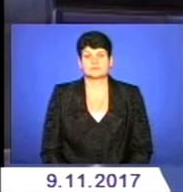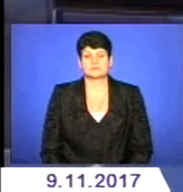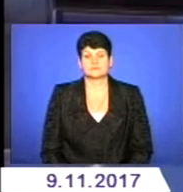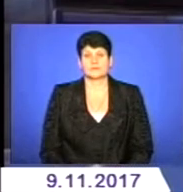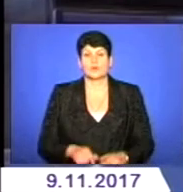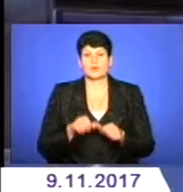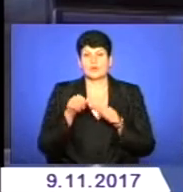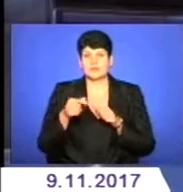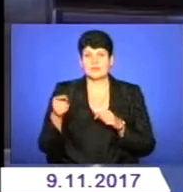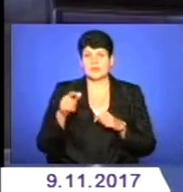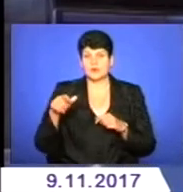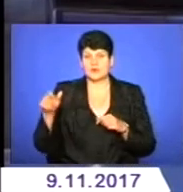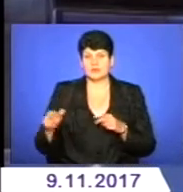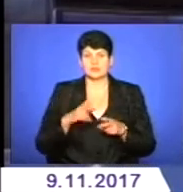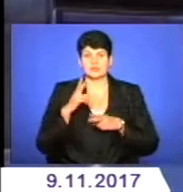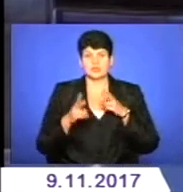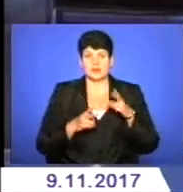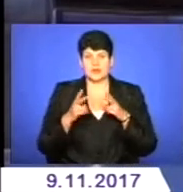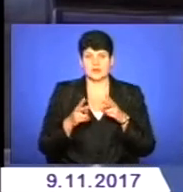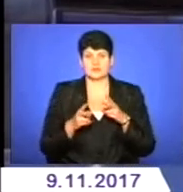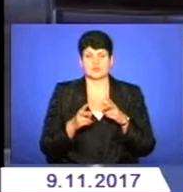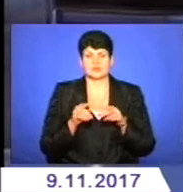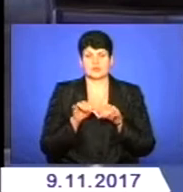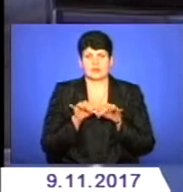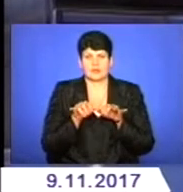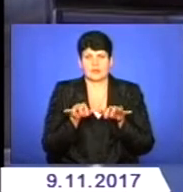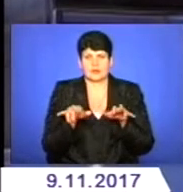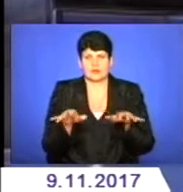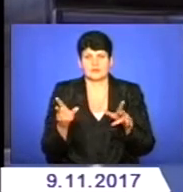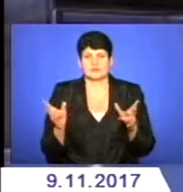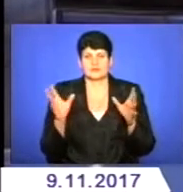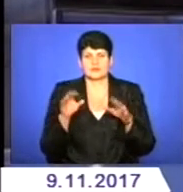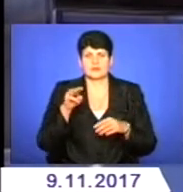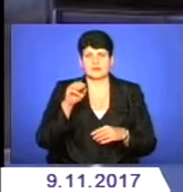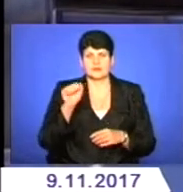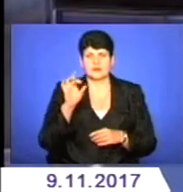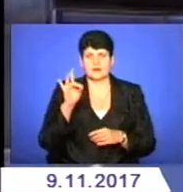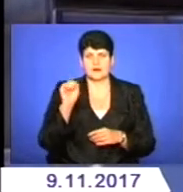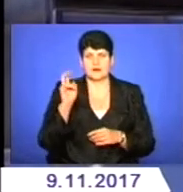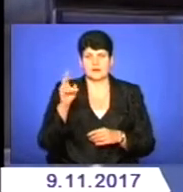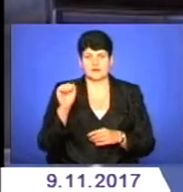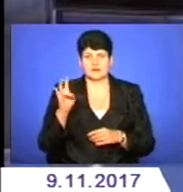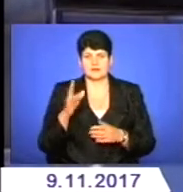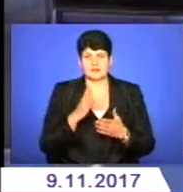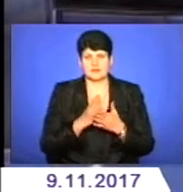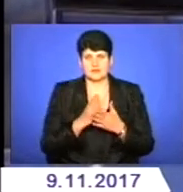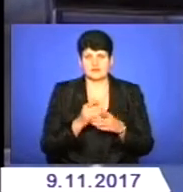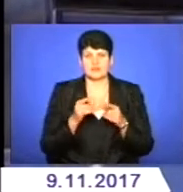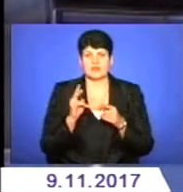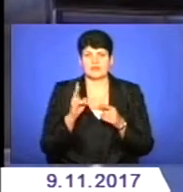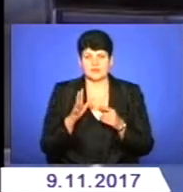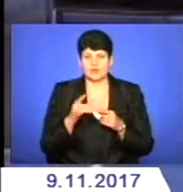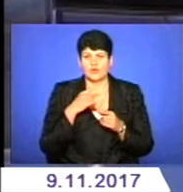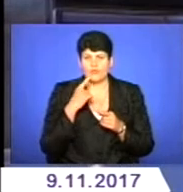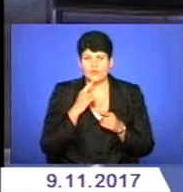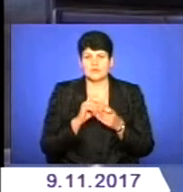Деякі тернополяни скаржаться на нашестя тарганів у їхніх квартирах і на те, що їх не вдається позбутися. Люди наголошують, що за боротьбу